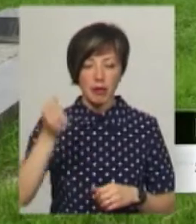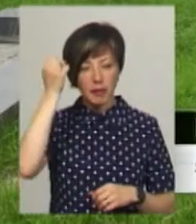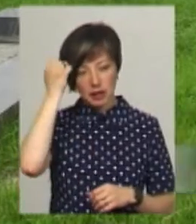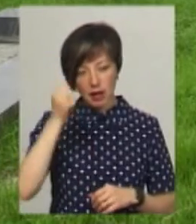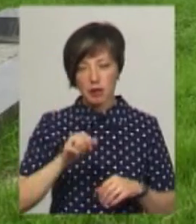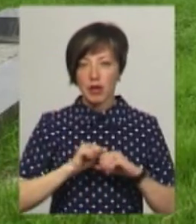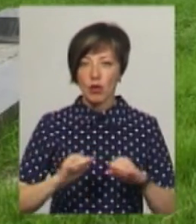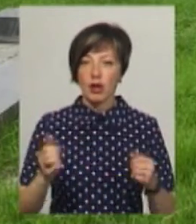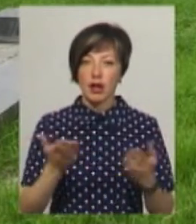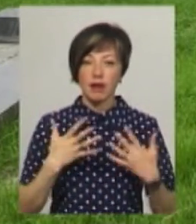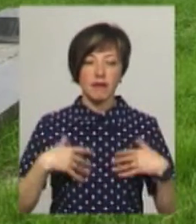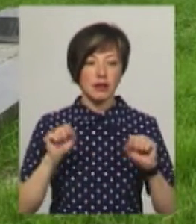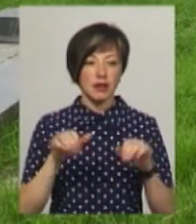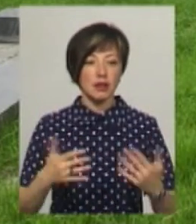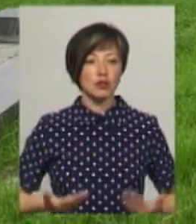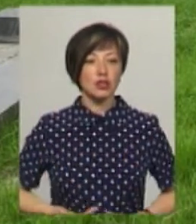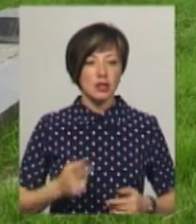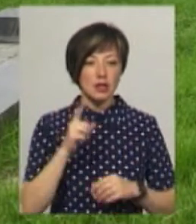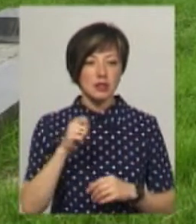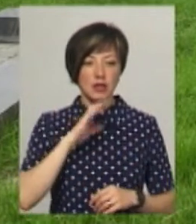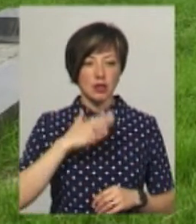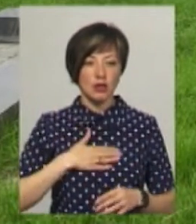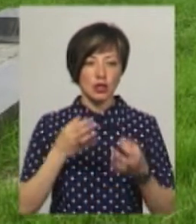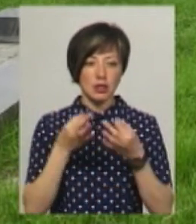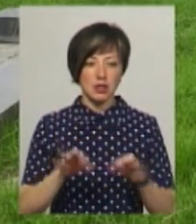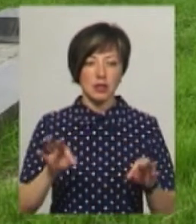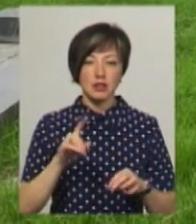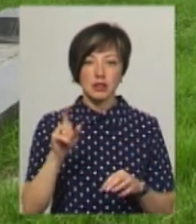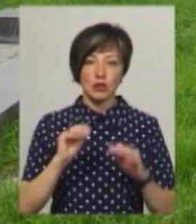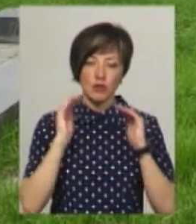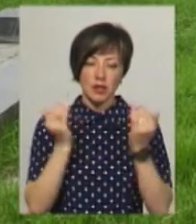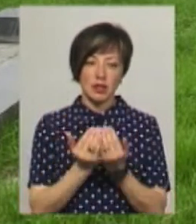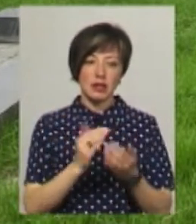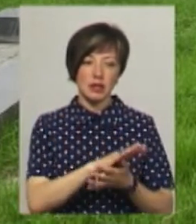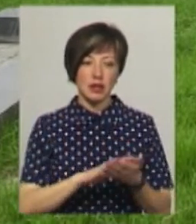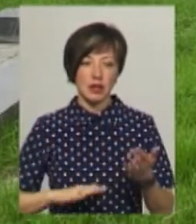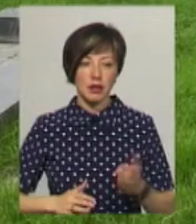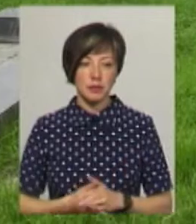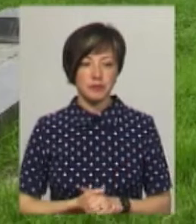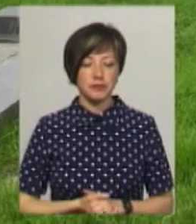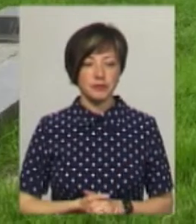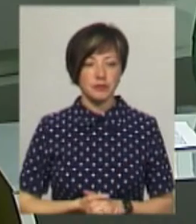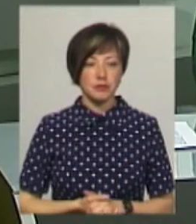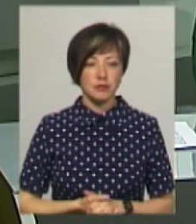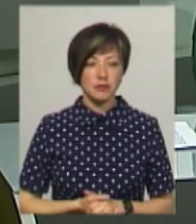пам'ятаємо тих героїв, які віддали своє життя за нашу незалежність, за суверенітет і територіальну цілісність нашої держави.